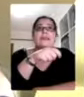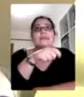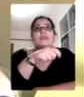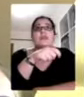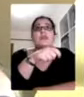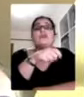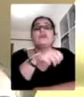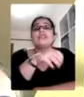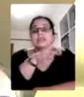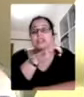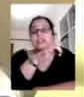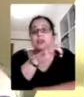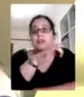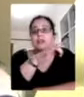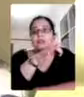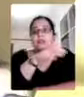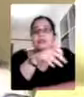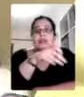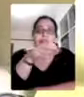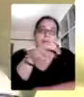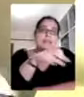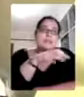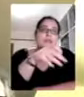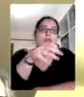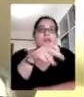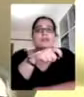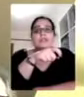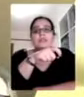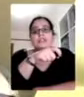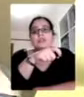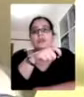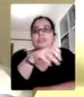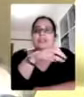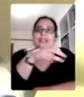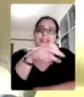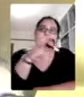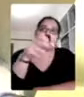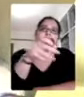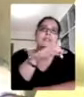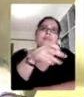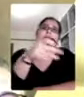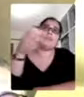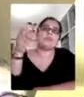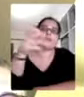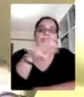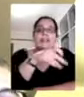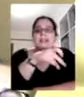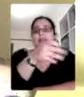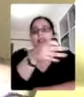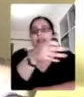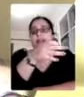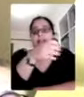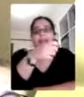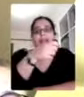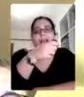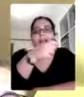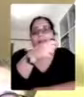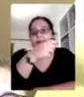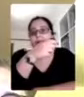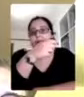Elif abla yapıyor doğrudur diye bir şey yok. Ali Bey yapıyor doğrudur diye bir şey yok. Onlar kendi doğrularını böyle bulmuşlar diye bir şey